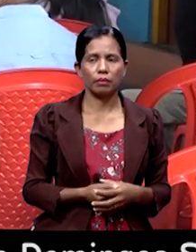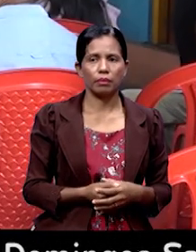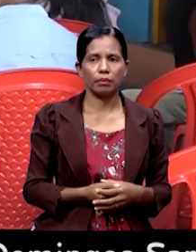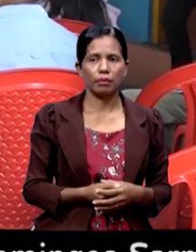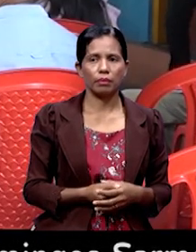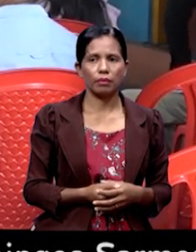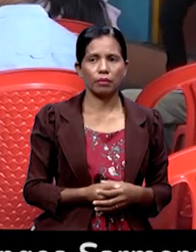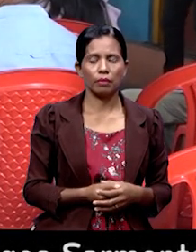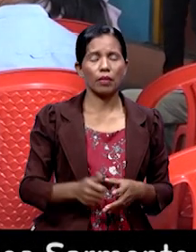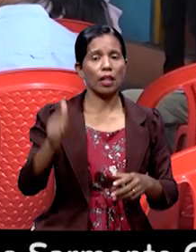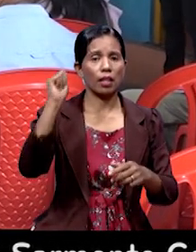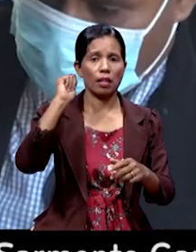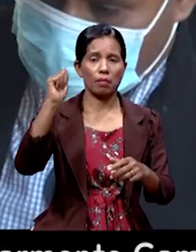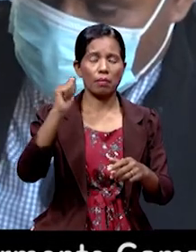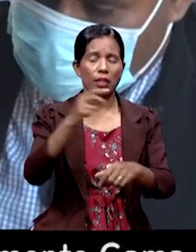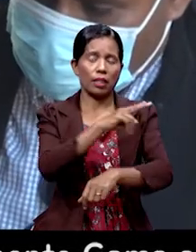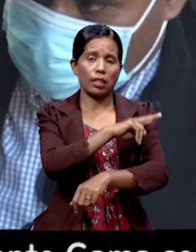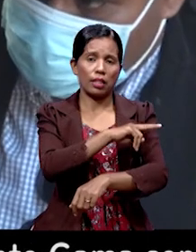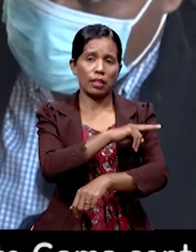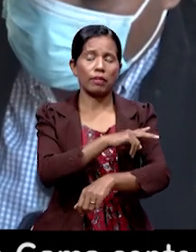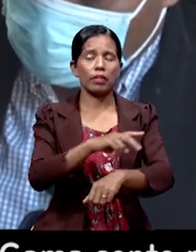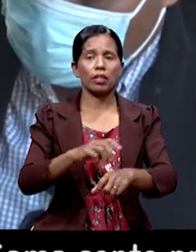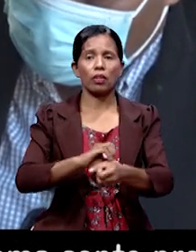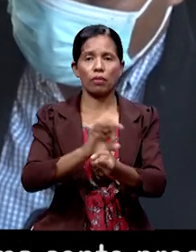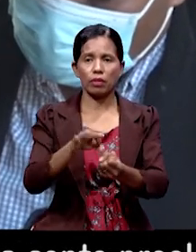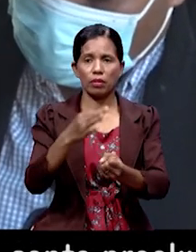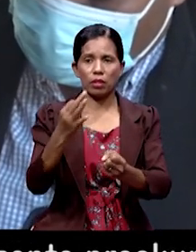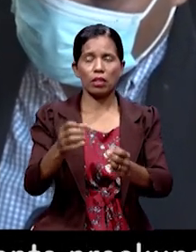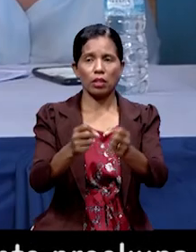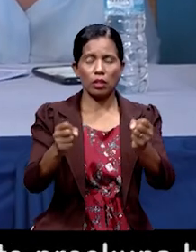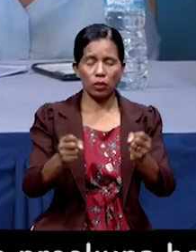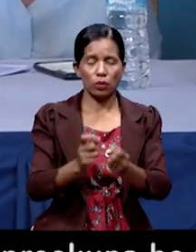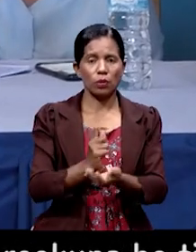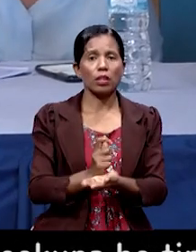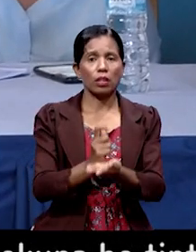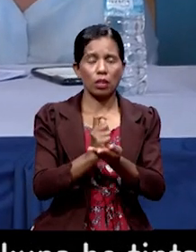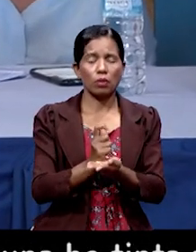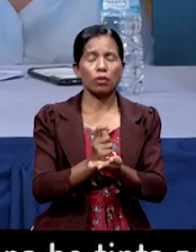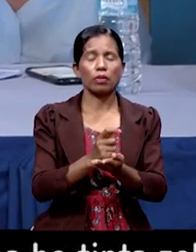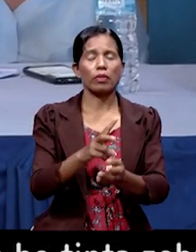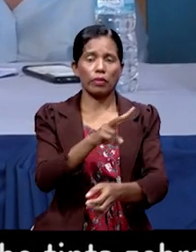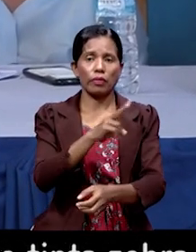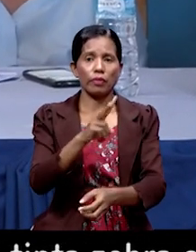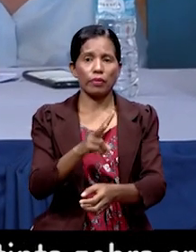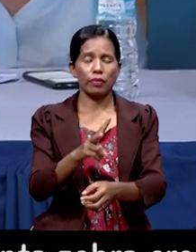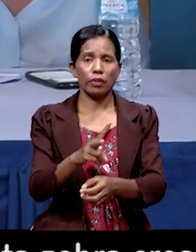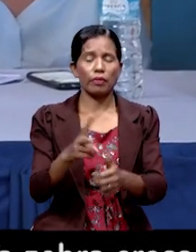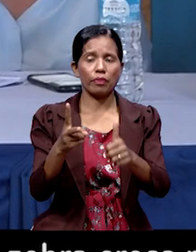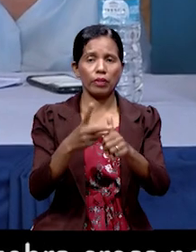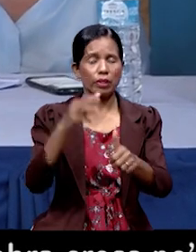Campania Național Vacina COVID-19 e su cum au meta vila Ataúro, viceministra finanța Sara Lobo Brite